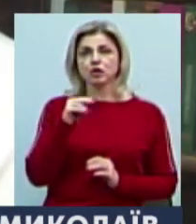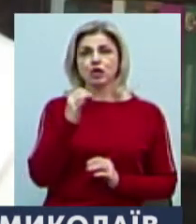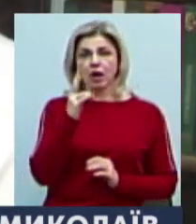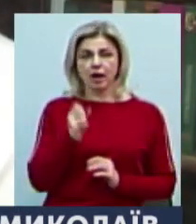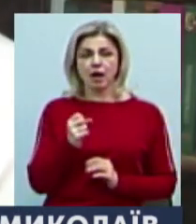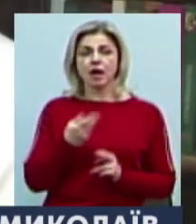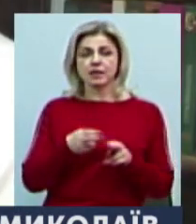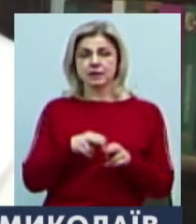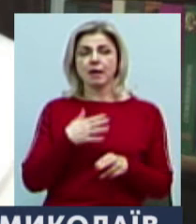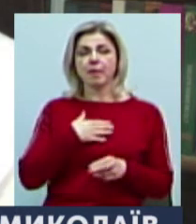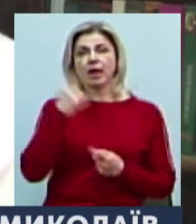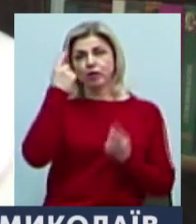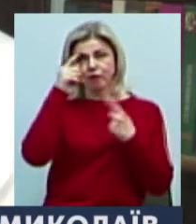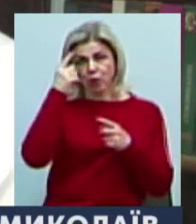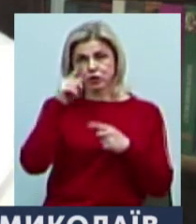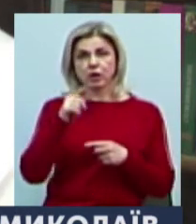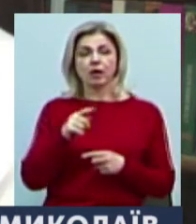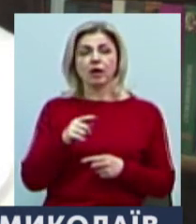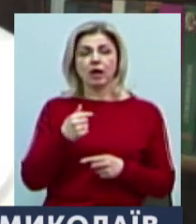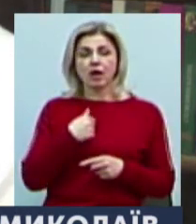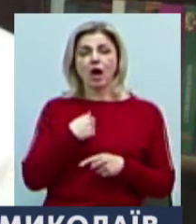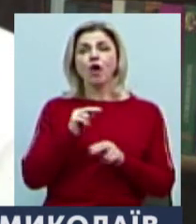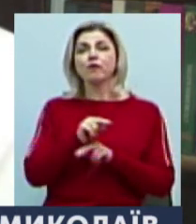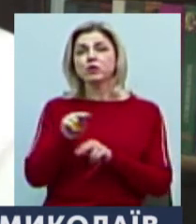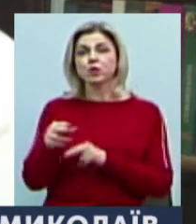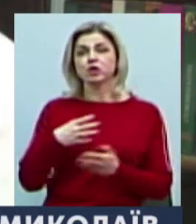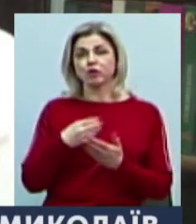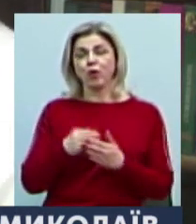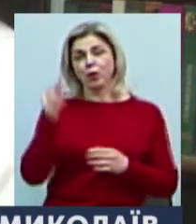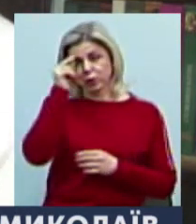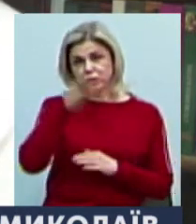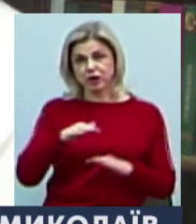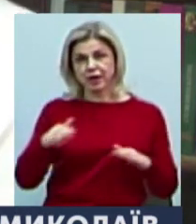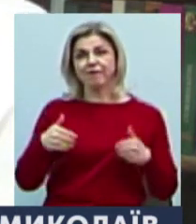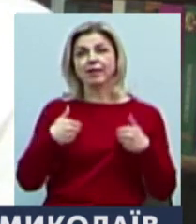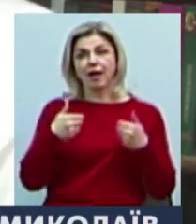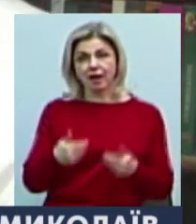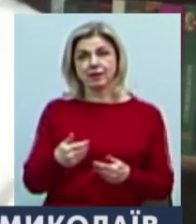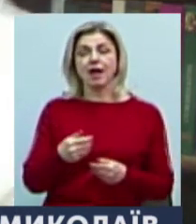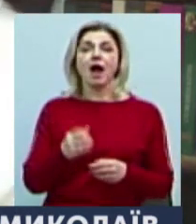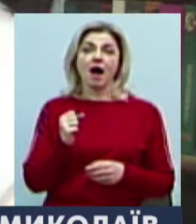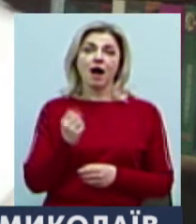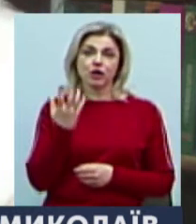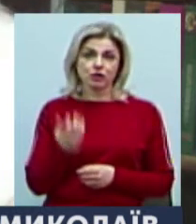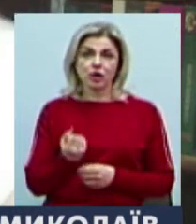мій творчий псевдонім. Я Чайка, я вчу своїх учнів літати, скажімо так. А ще